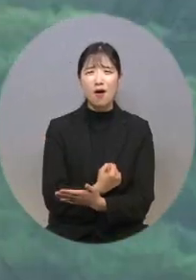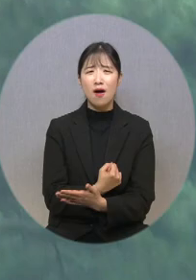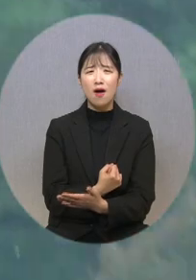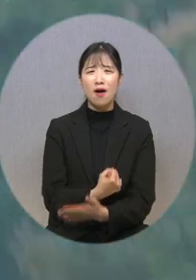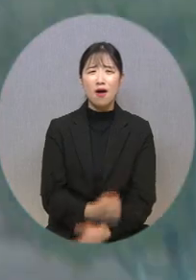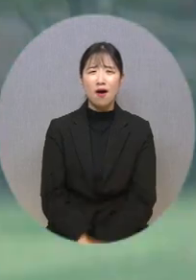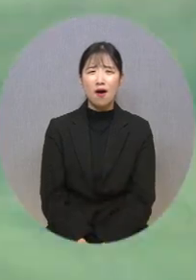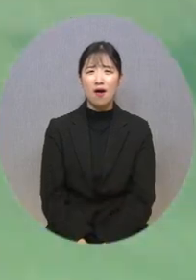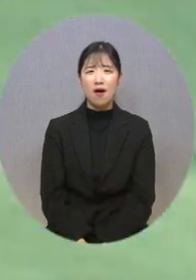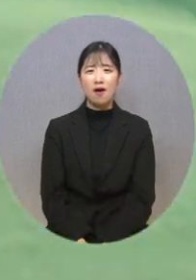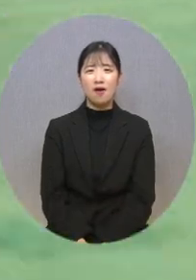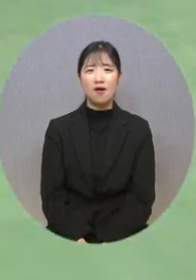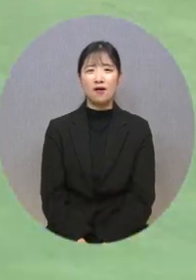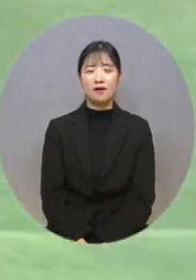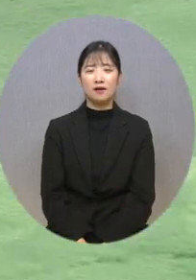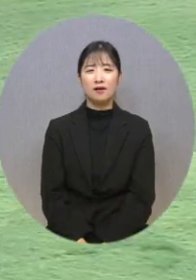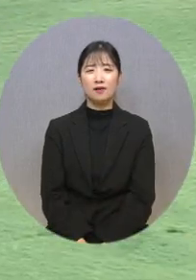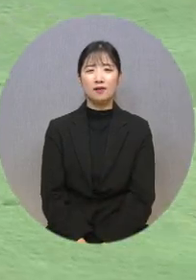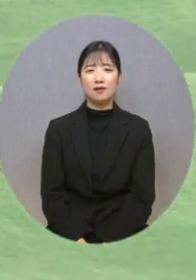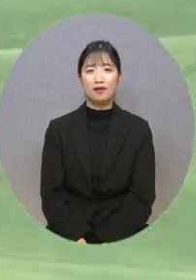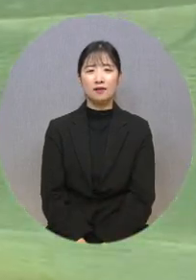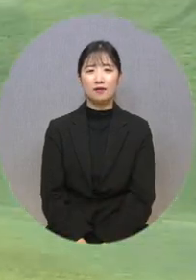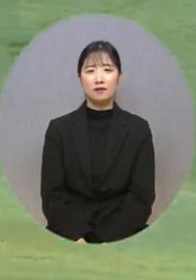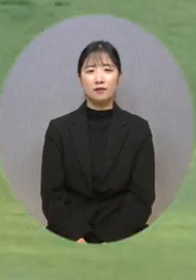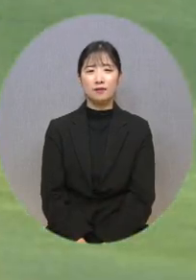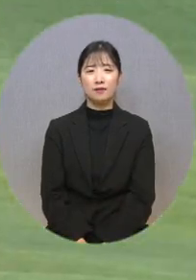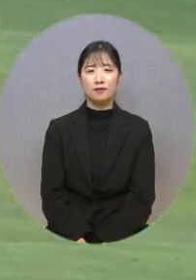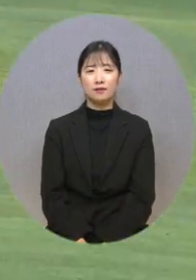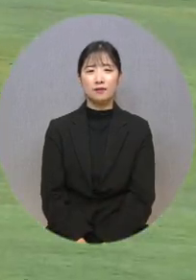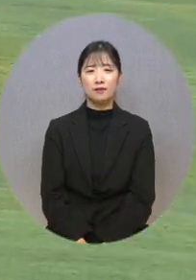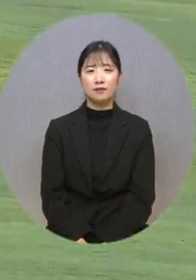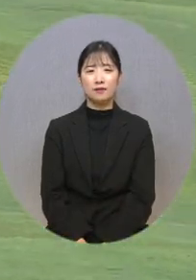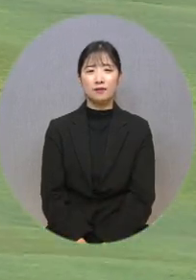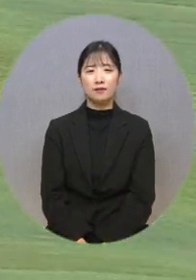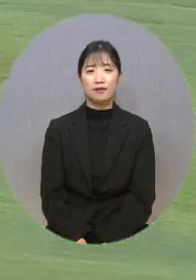아이고! 어, 낫대.